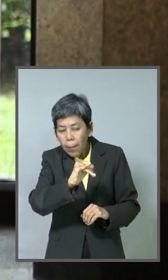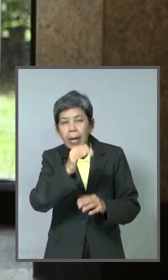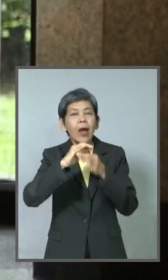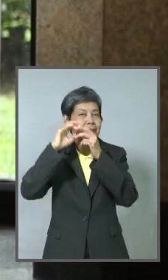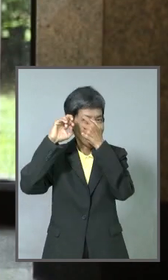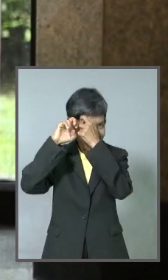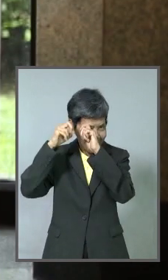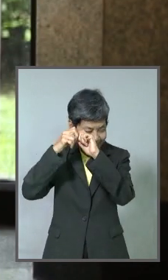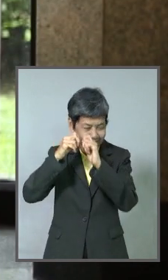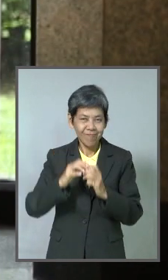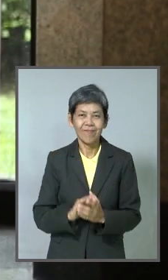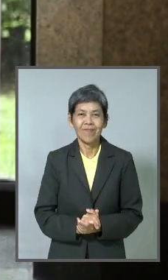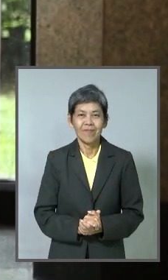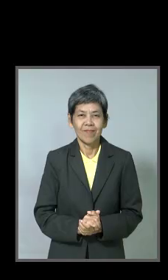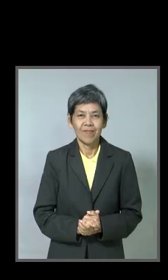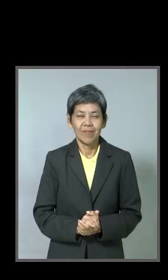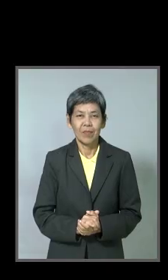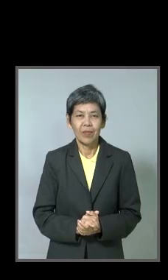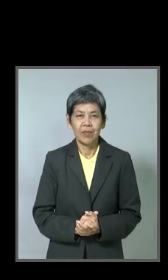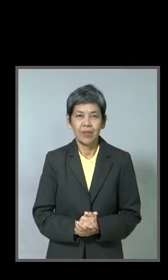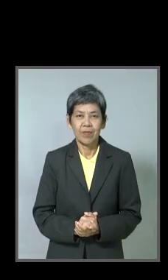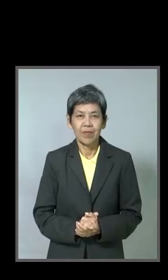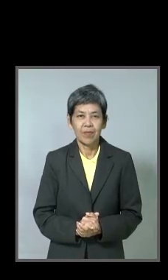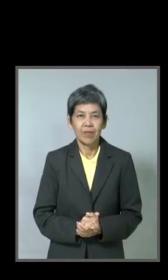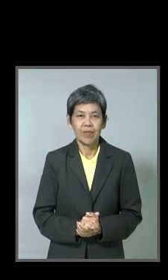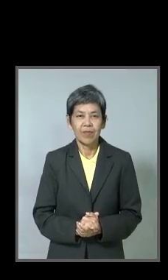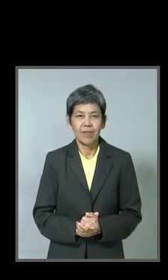าเรื่องออทิสติกเขาด้วย